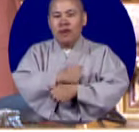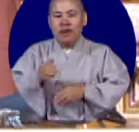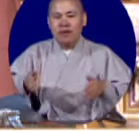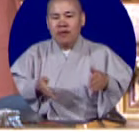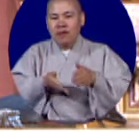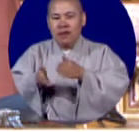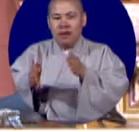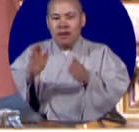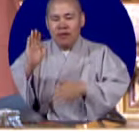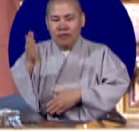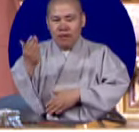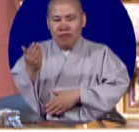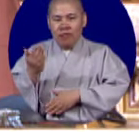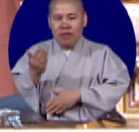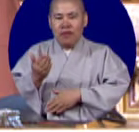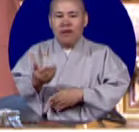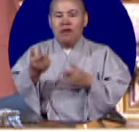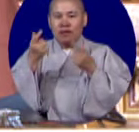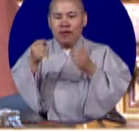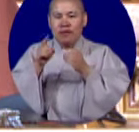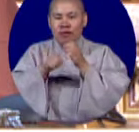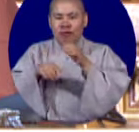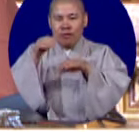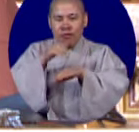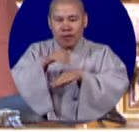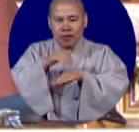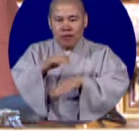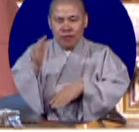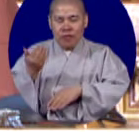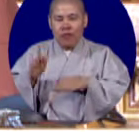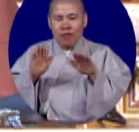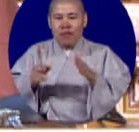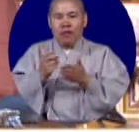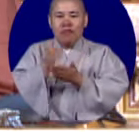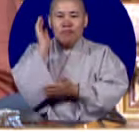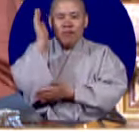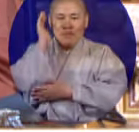그런 것이 수행입니다. 오늘 본문 여기서 마치겠습니다.